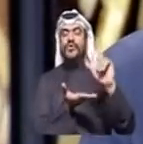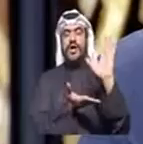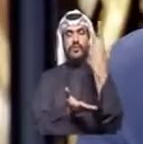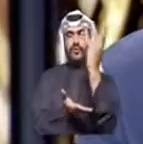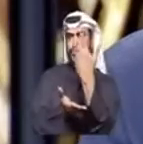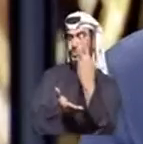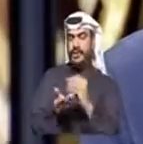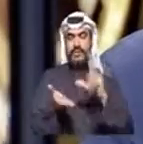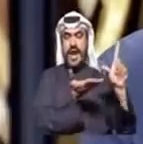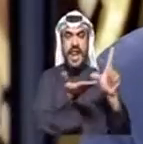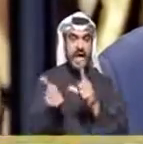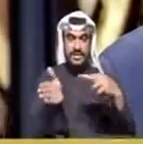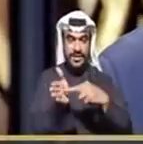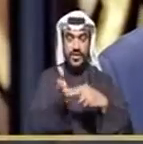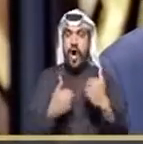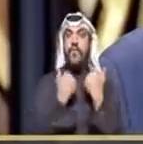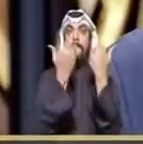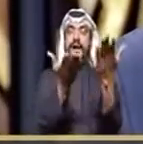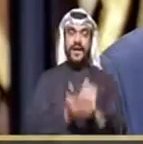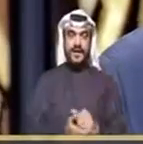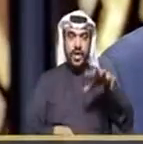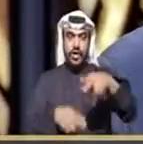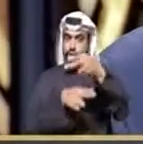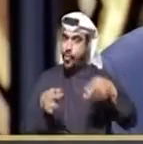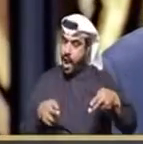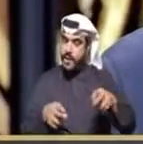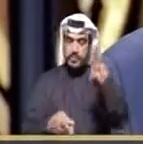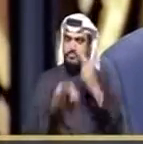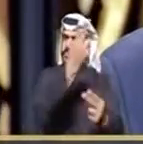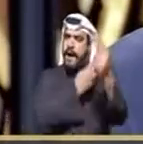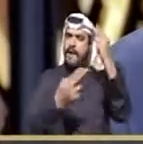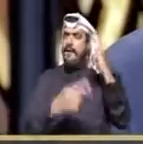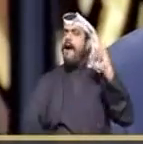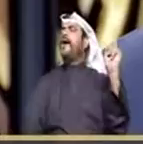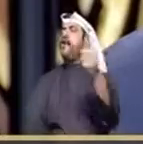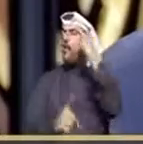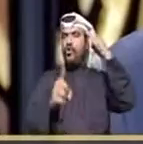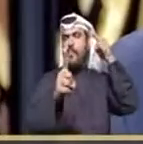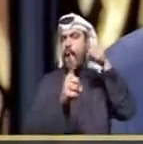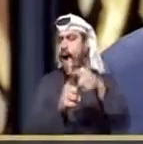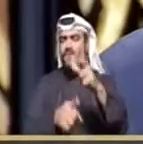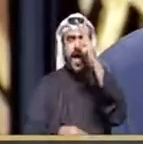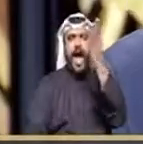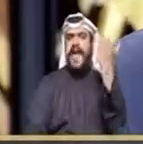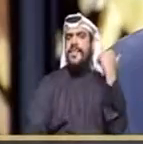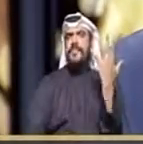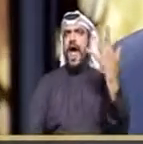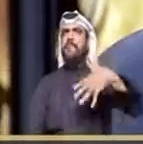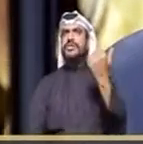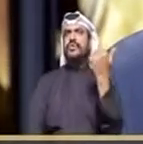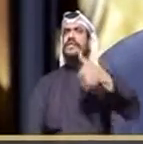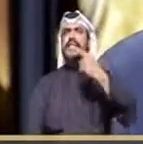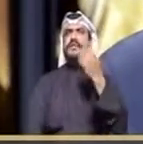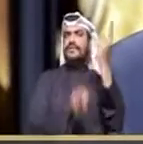في دول الجوار. الكويت طبعا تاريخها تاريخ العطاء والسخاء قديم منذ الخمسينات